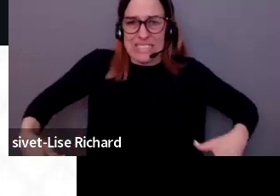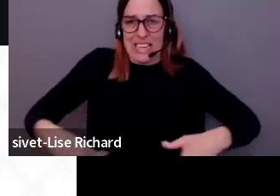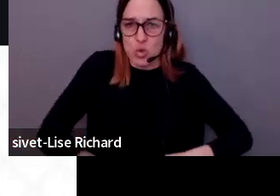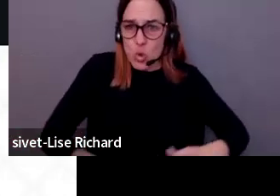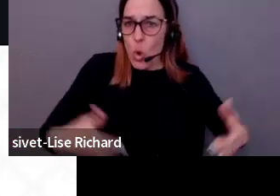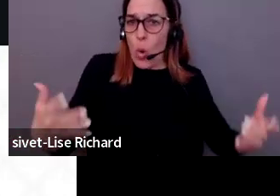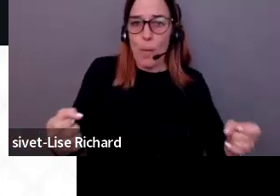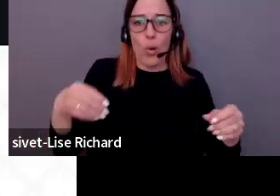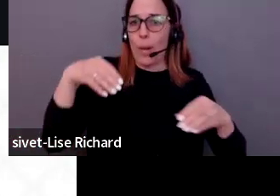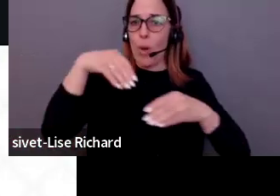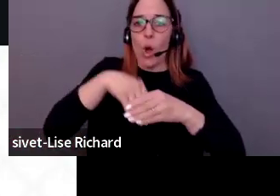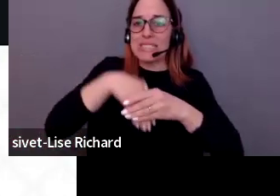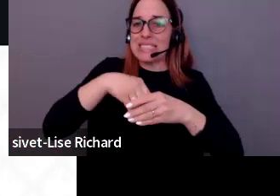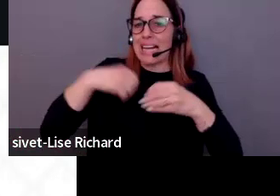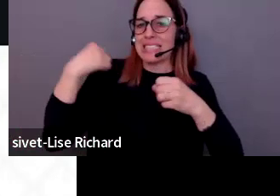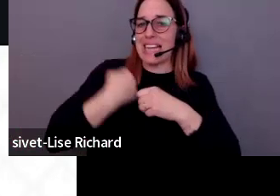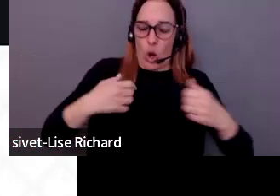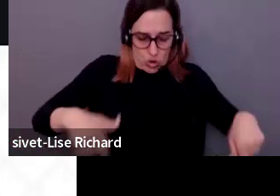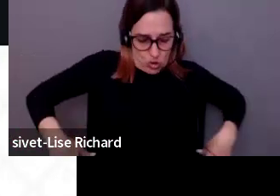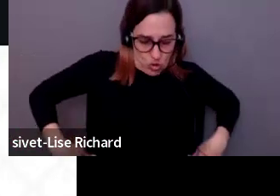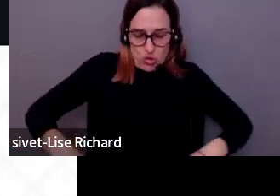sac en bandoulière, un châle.